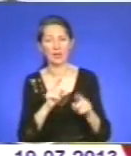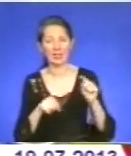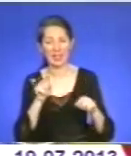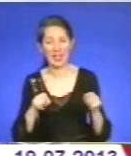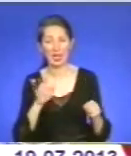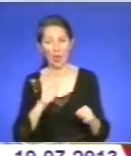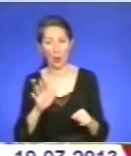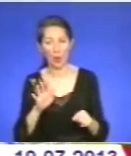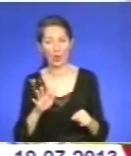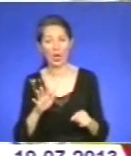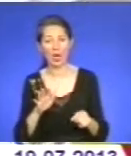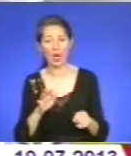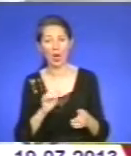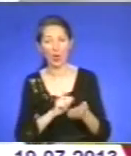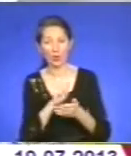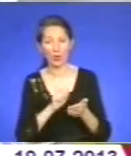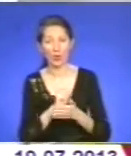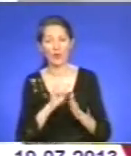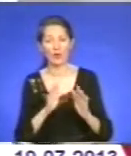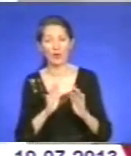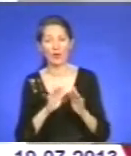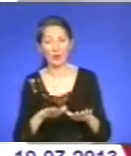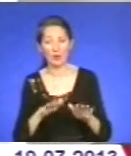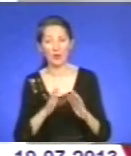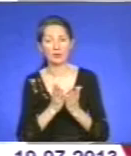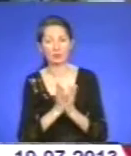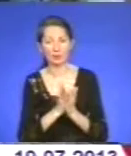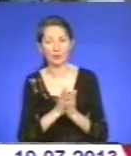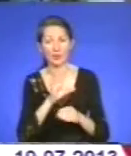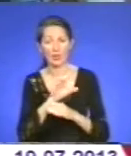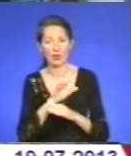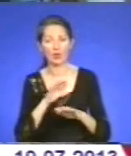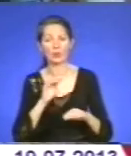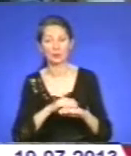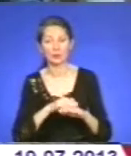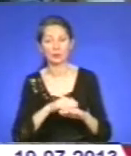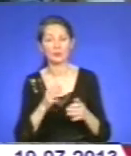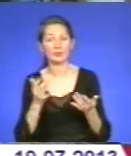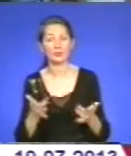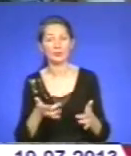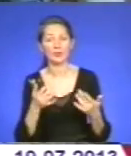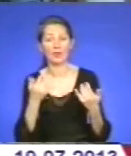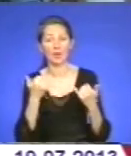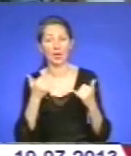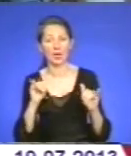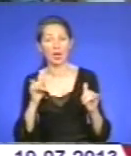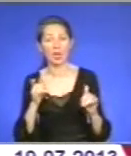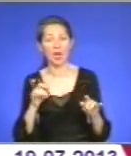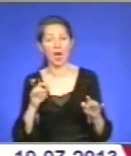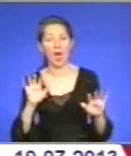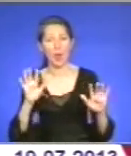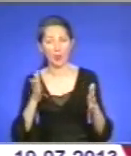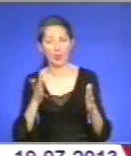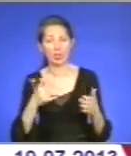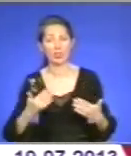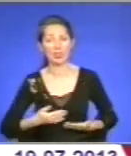них були опубліковані у місцевих виданнях. На фото зафіксовані яскраві події з життя церкви, старовинні і